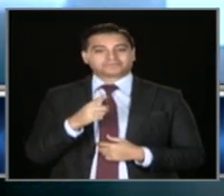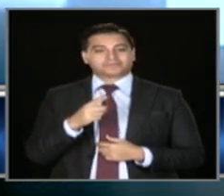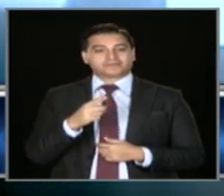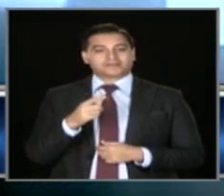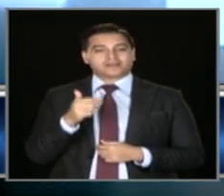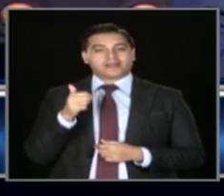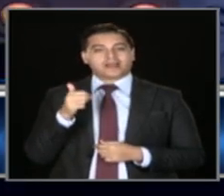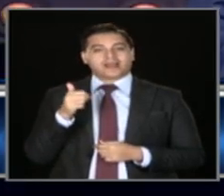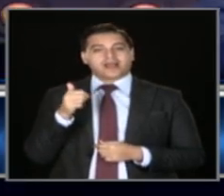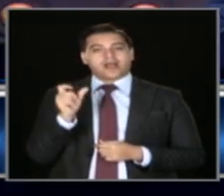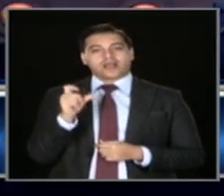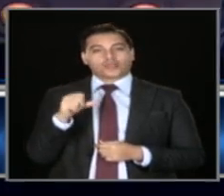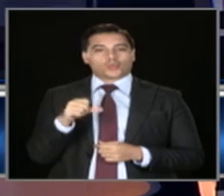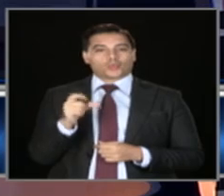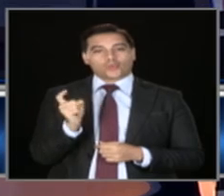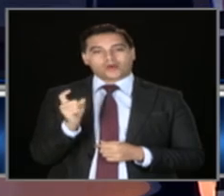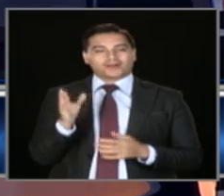أنور وجدي. أنور وجدي